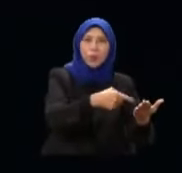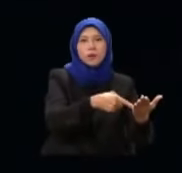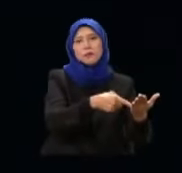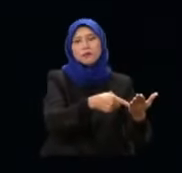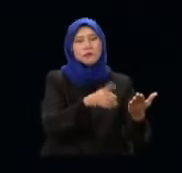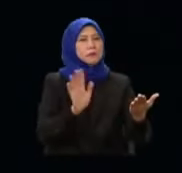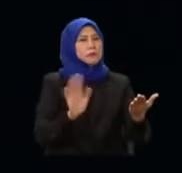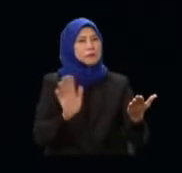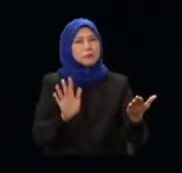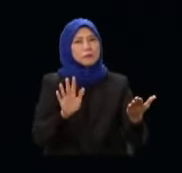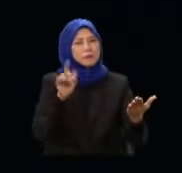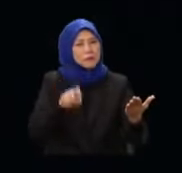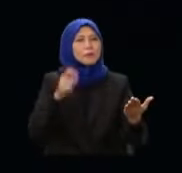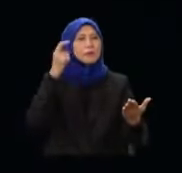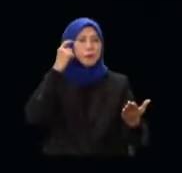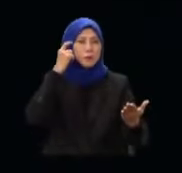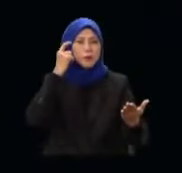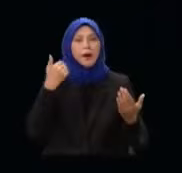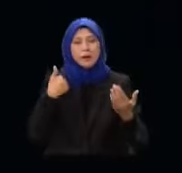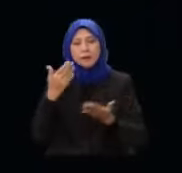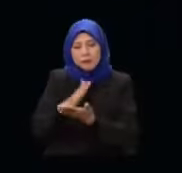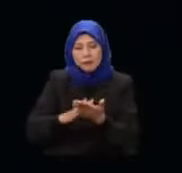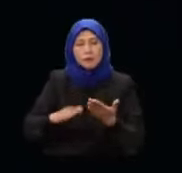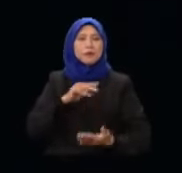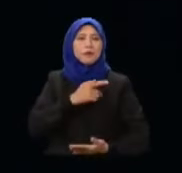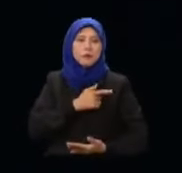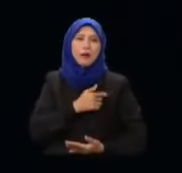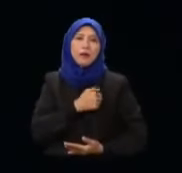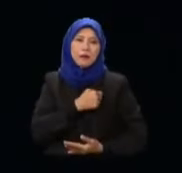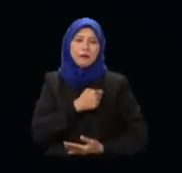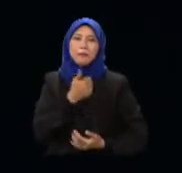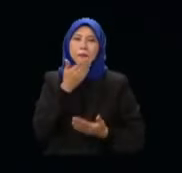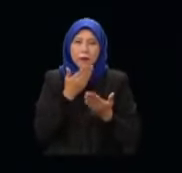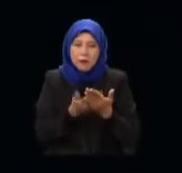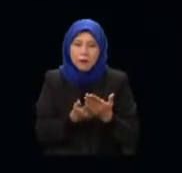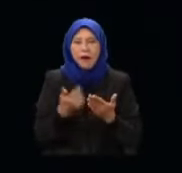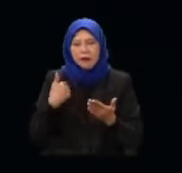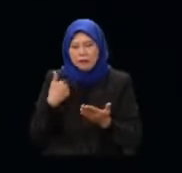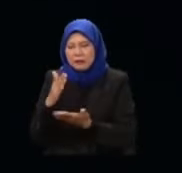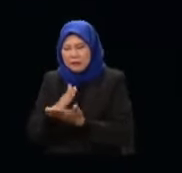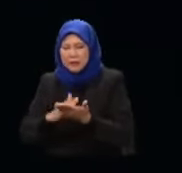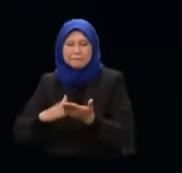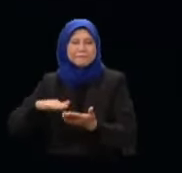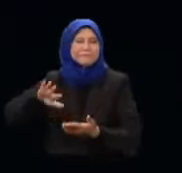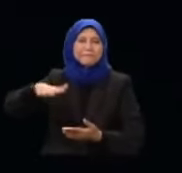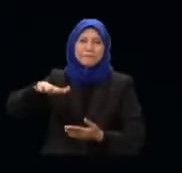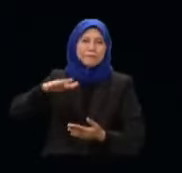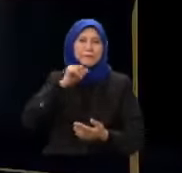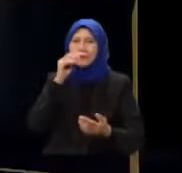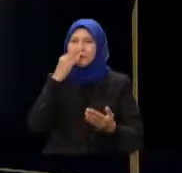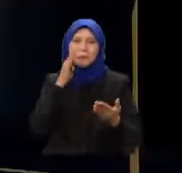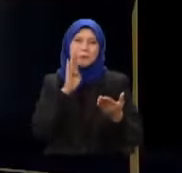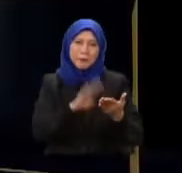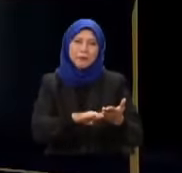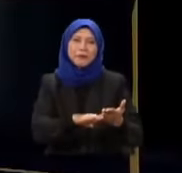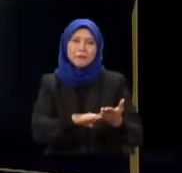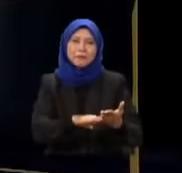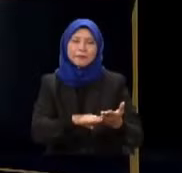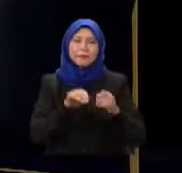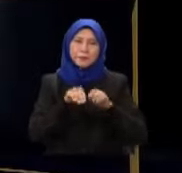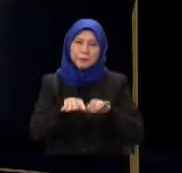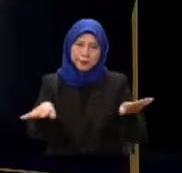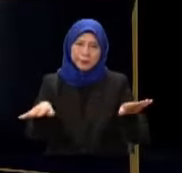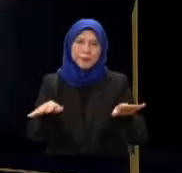yang sebenarnya ada yang ada niat yang baik ada yang ada niat yang tidak bertanggungjawab Oke alami fired up